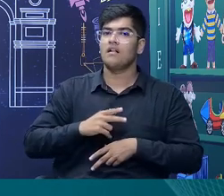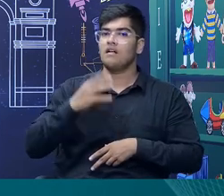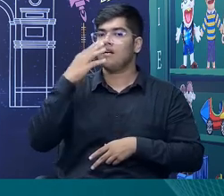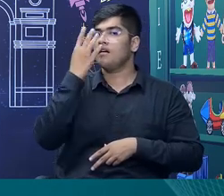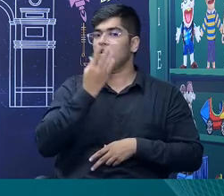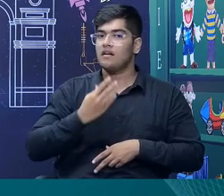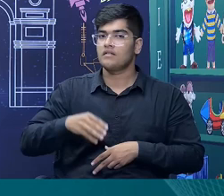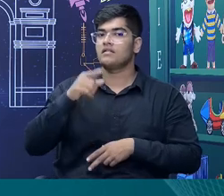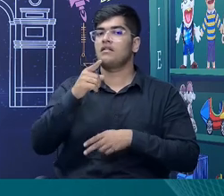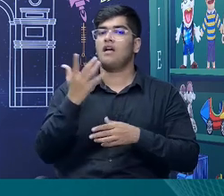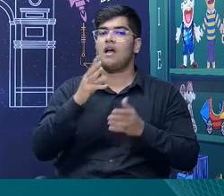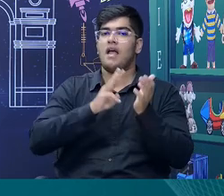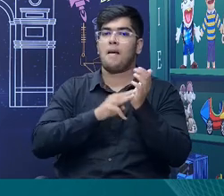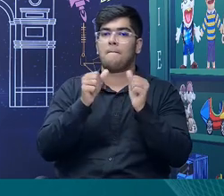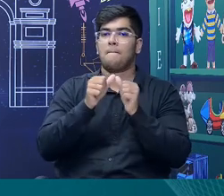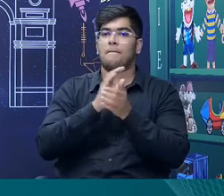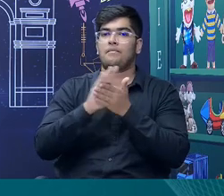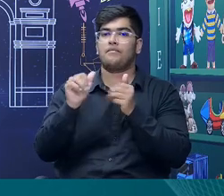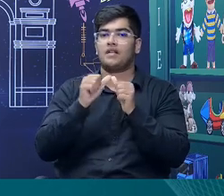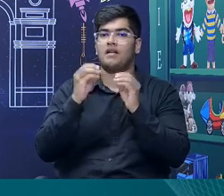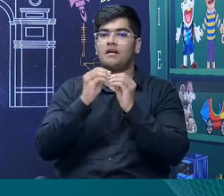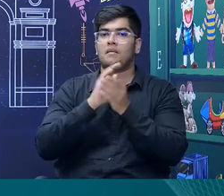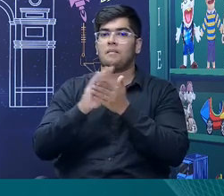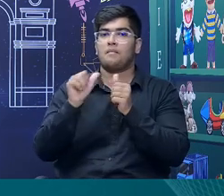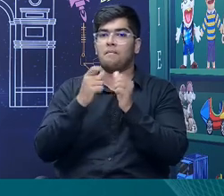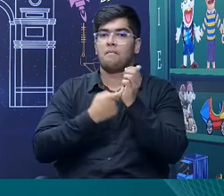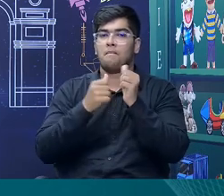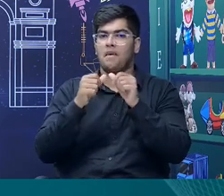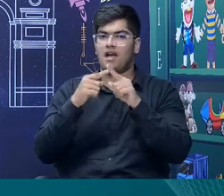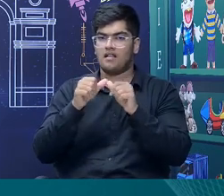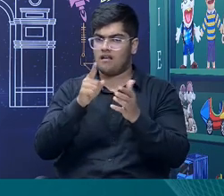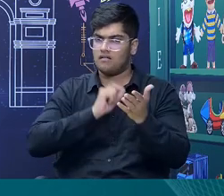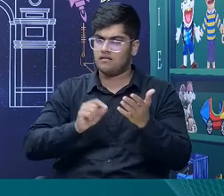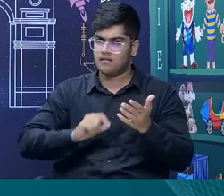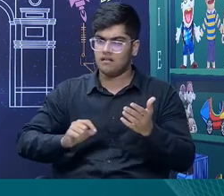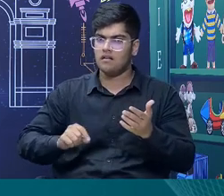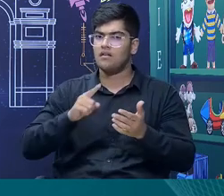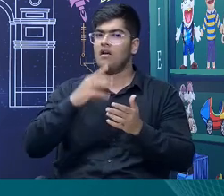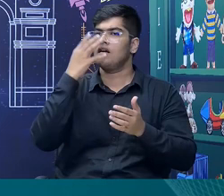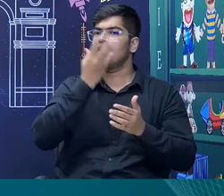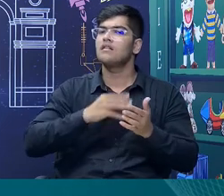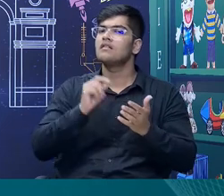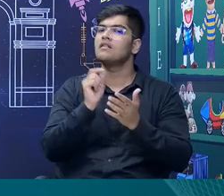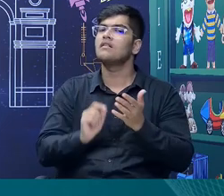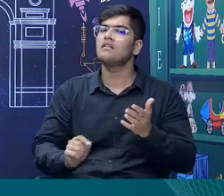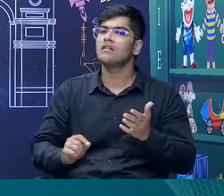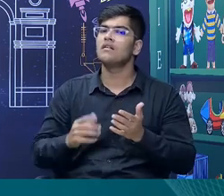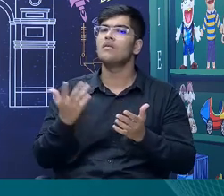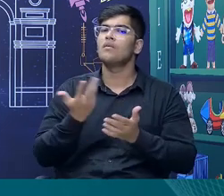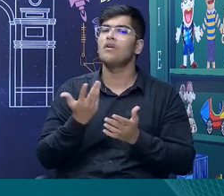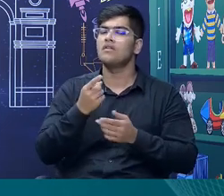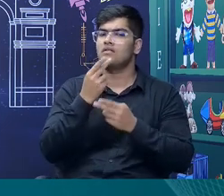लिखी थी जी सबसे पहले उसे वेदव्यास जी ने लिखा था पर फिर गणेश जी ने उन्हें लिखा था आ